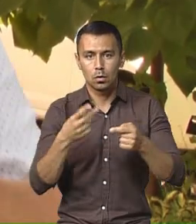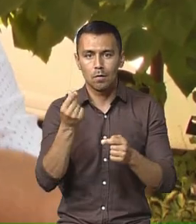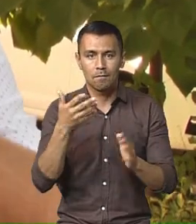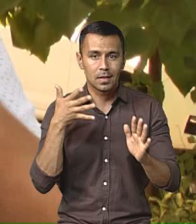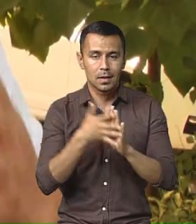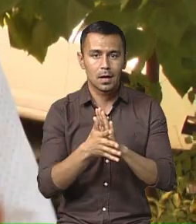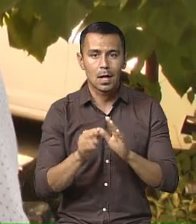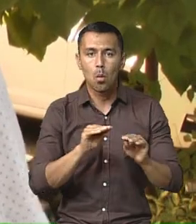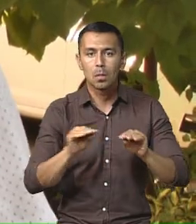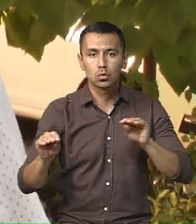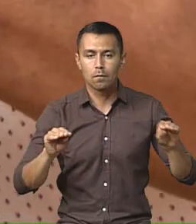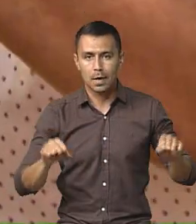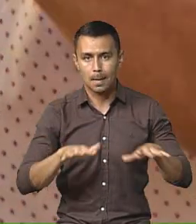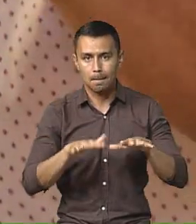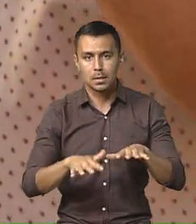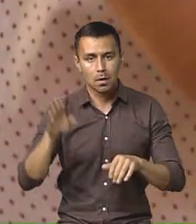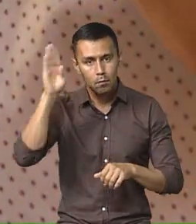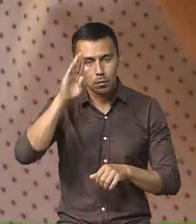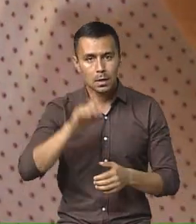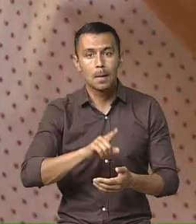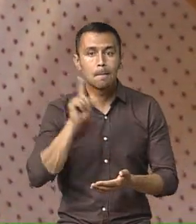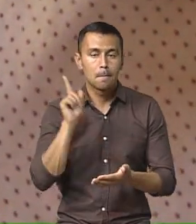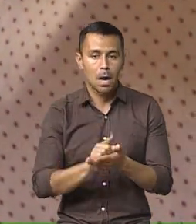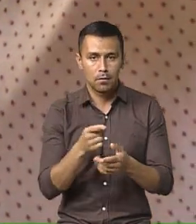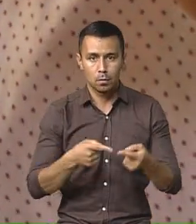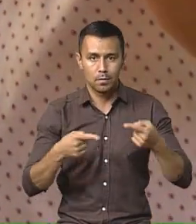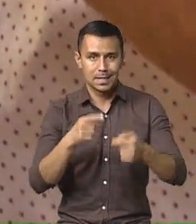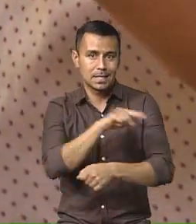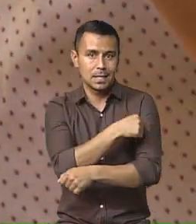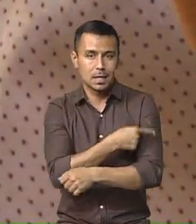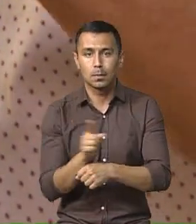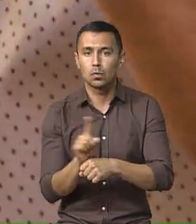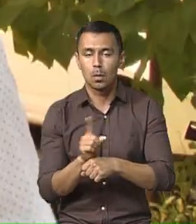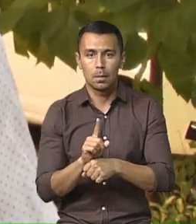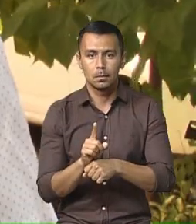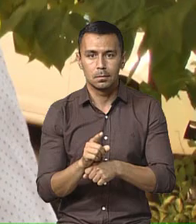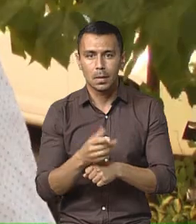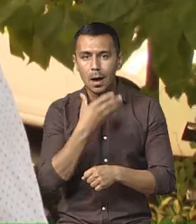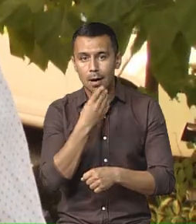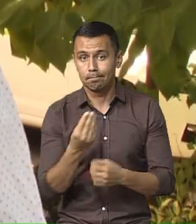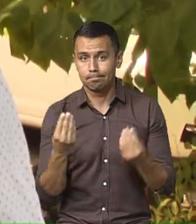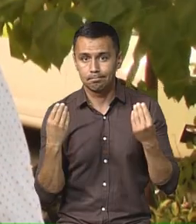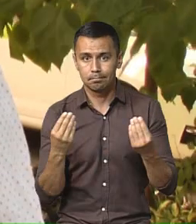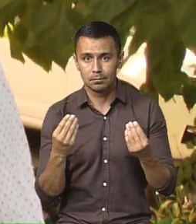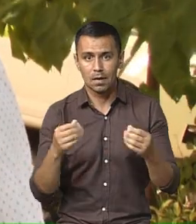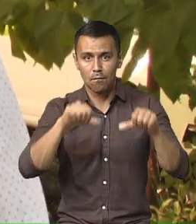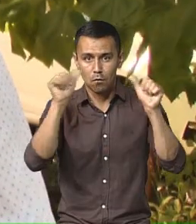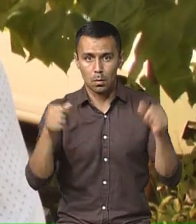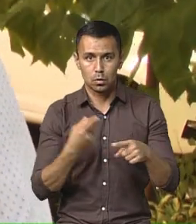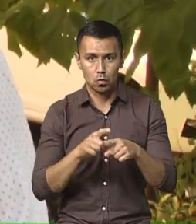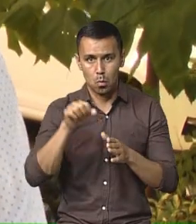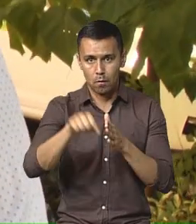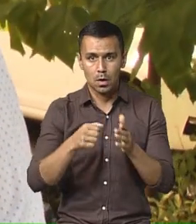на облаштування місця води, має відповідати санітарним нормам, естетичний вигляд цього бювету повинен